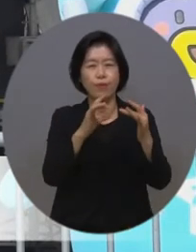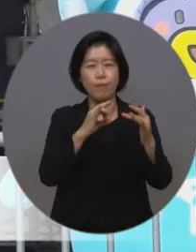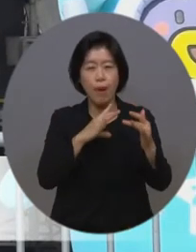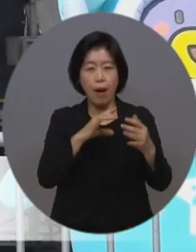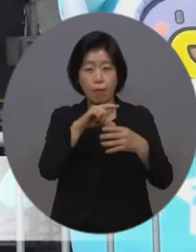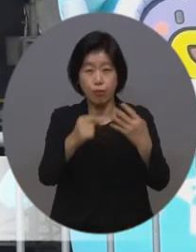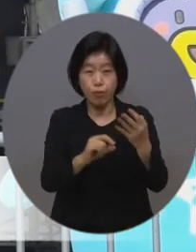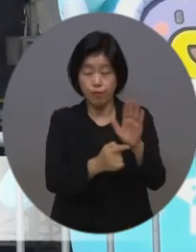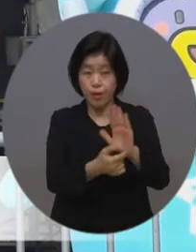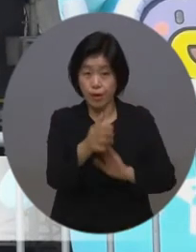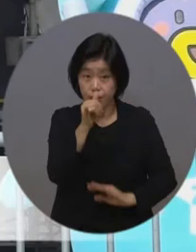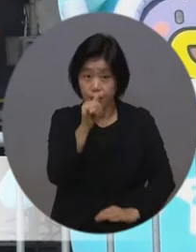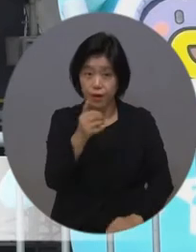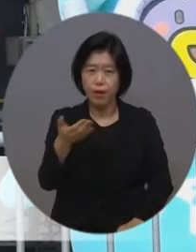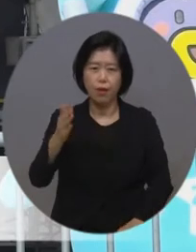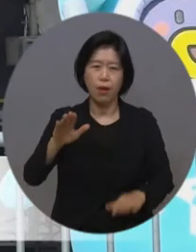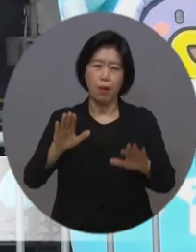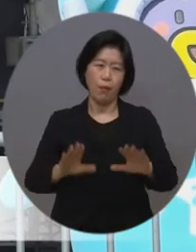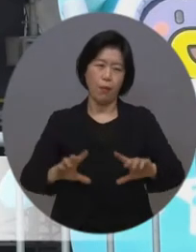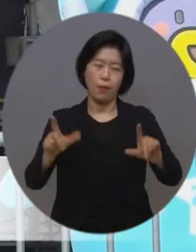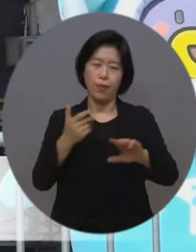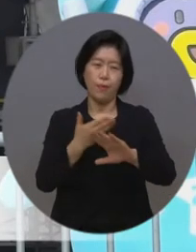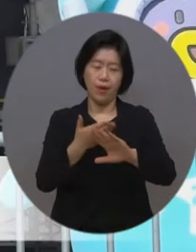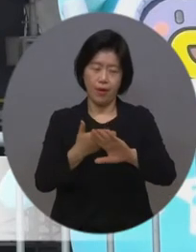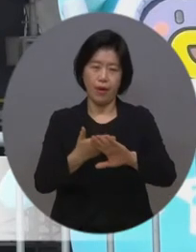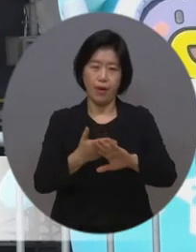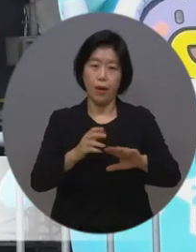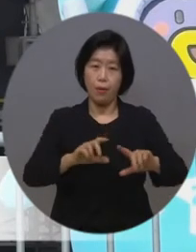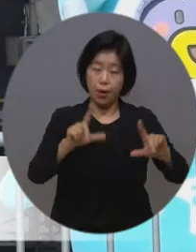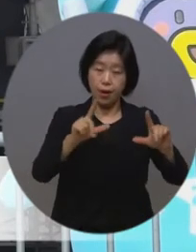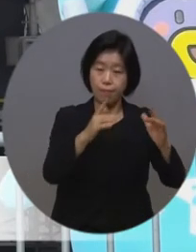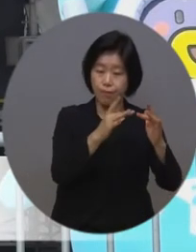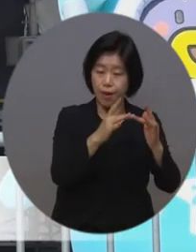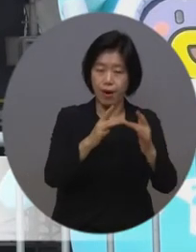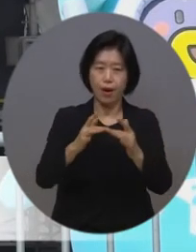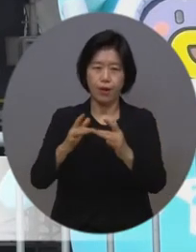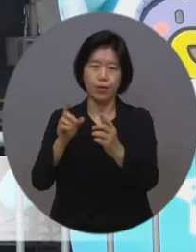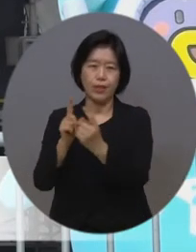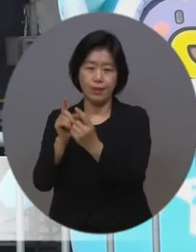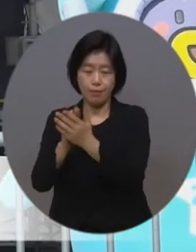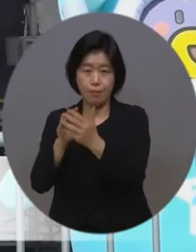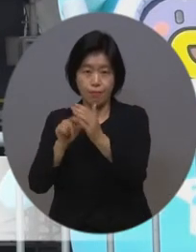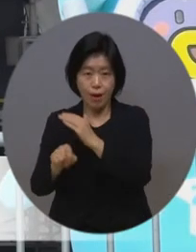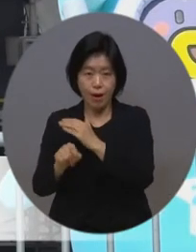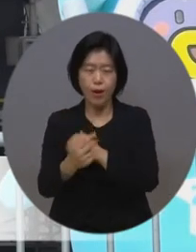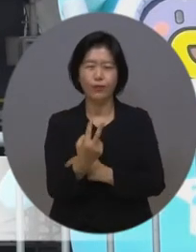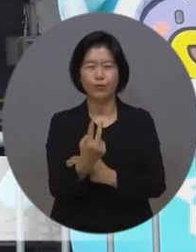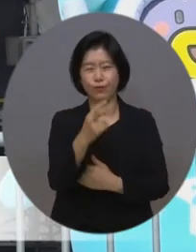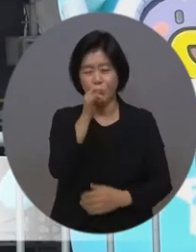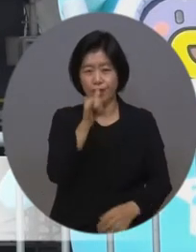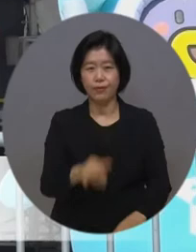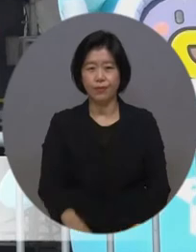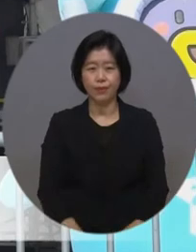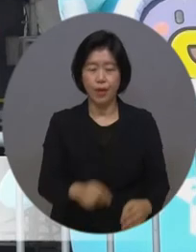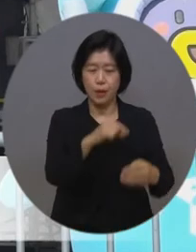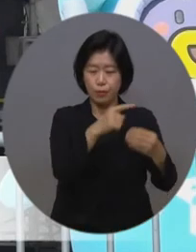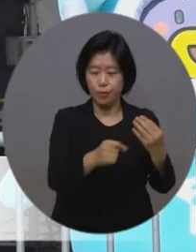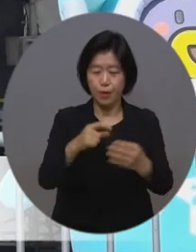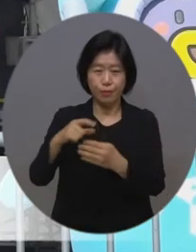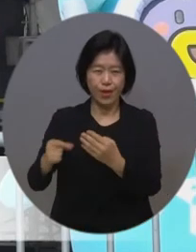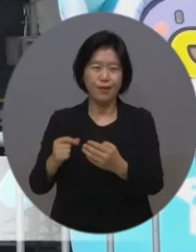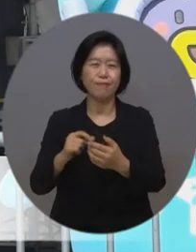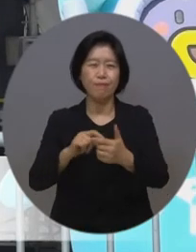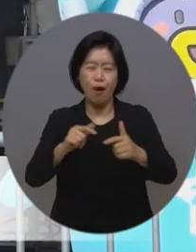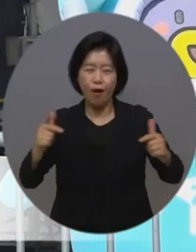개최를 했다면 올해는 온라인과 이제 오프라인 프로그램을 좀 몇 가지 준비를 해서 온라인과 오프라인